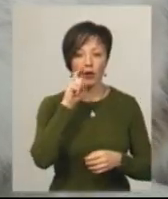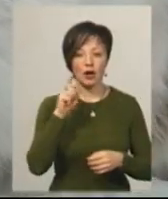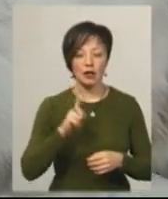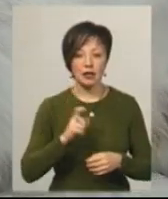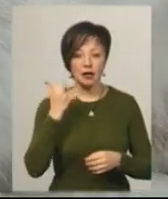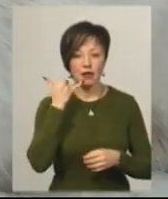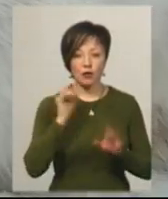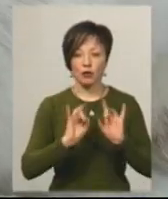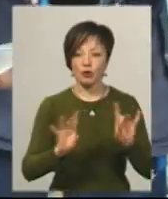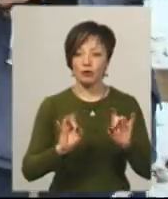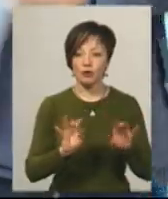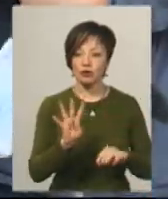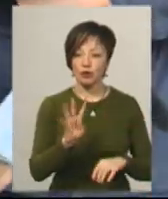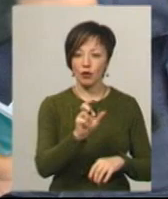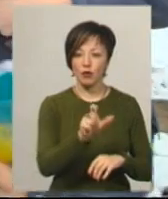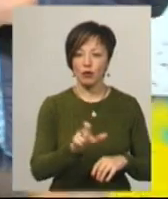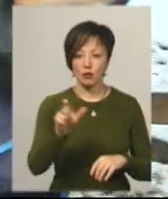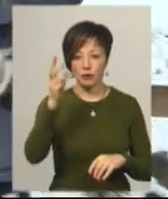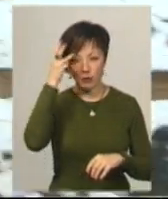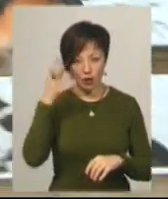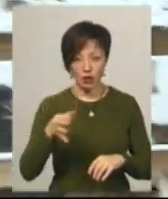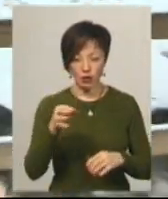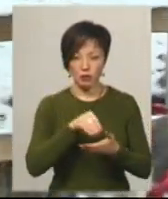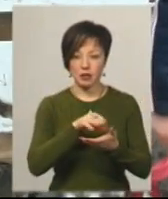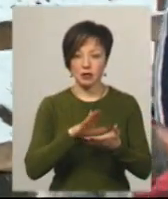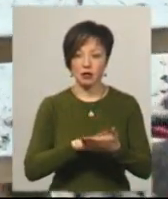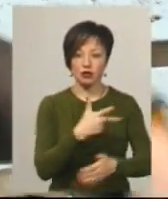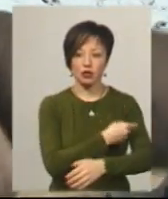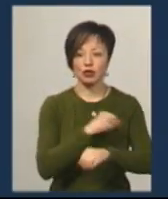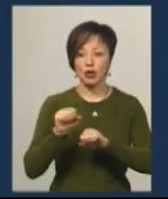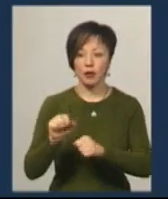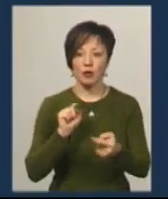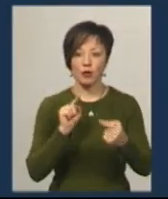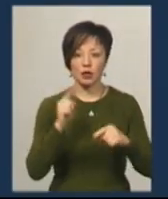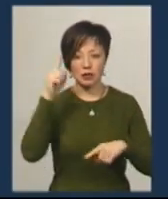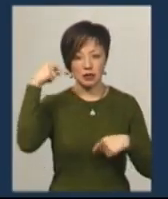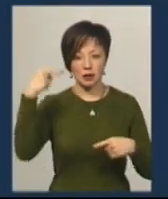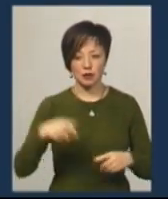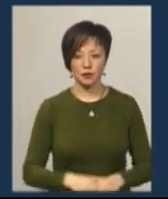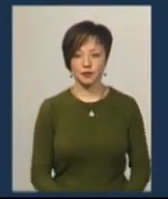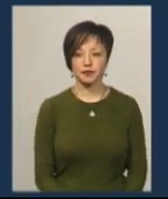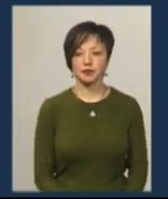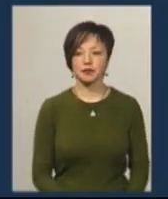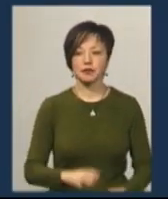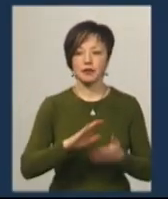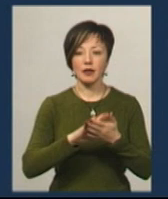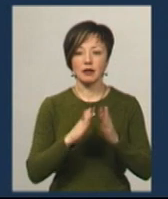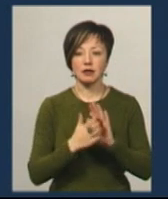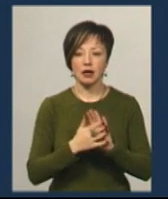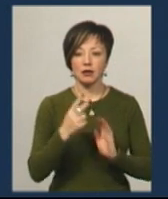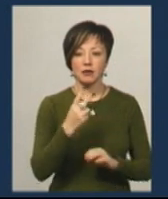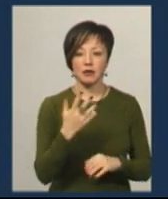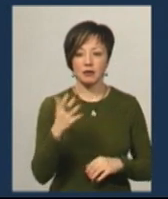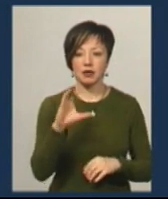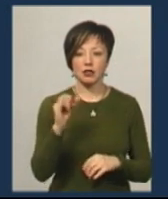Вовчарук телефоном розповів, 4 особам з Хмельниччини в цьому році призначили щеплення проти сказу. Станом на 25